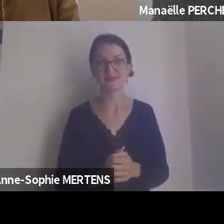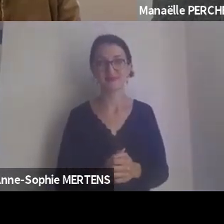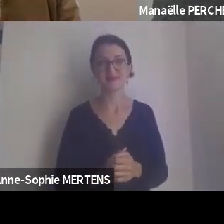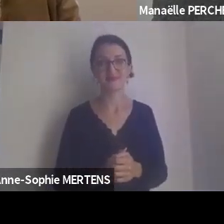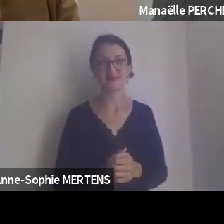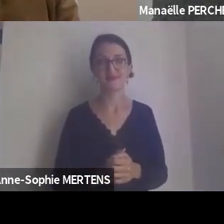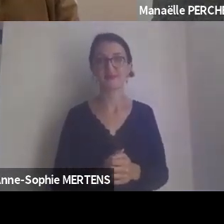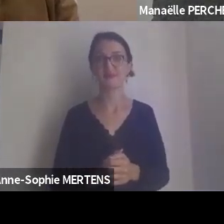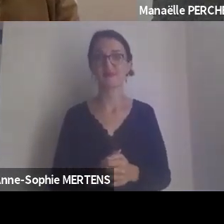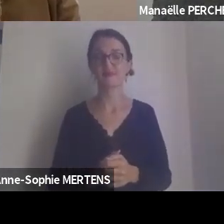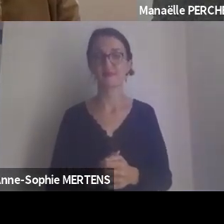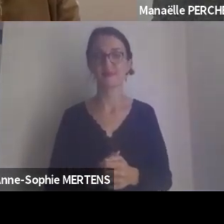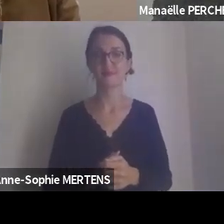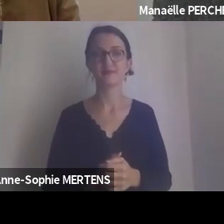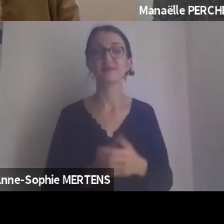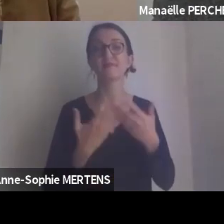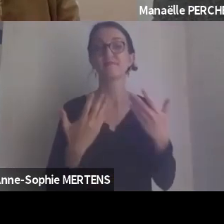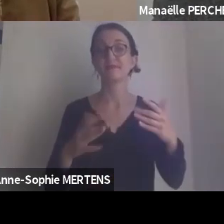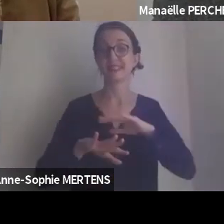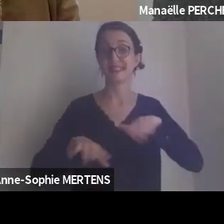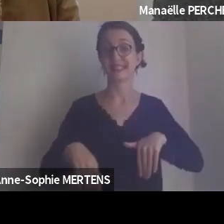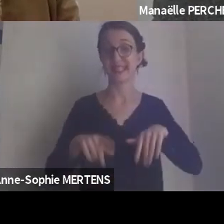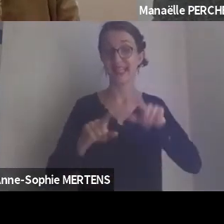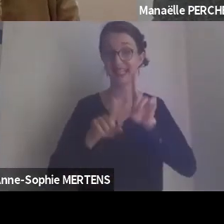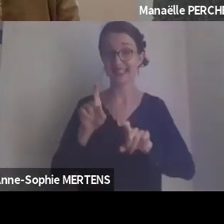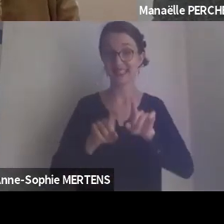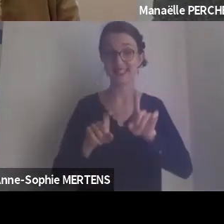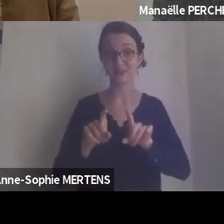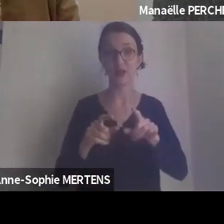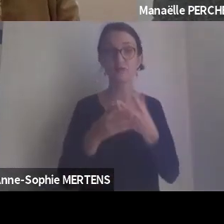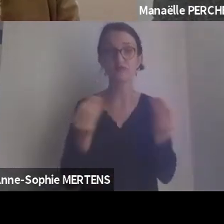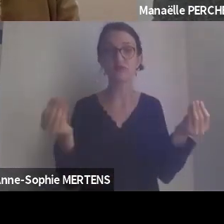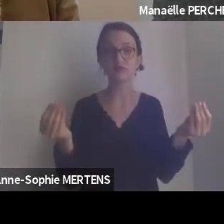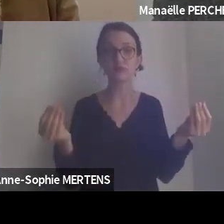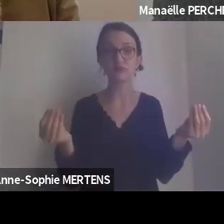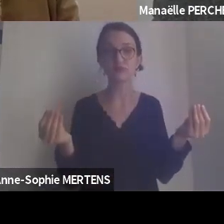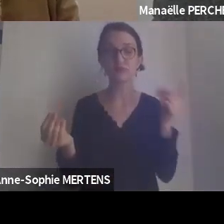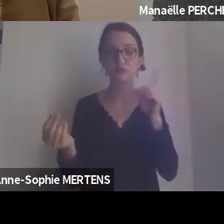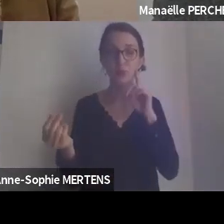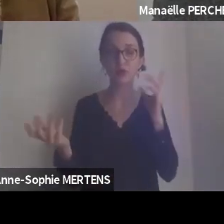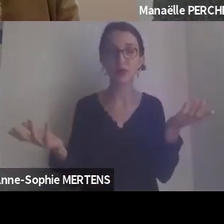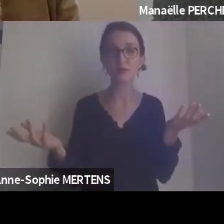rebondis sur... les dernières questions, flûtes, qui ont disparu. Je ne sais pas pourquoi.